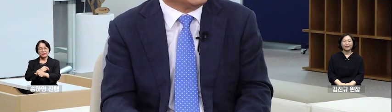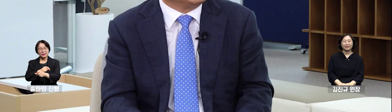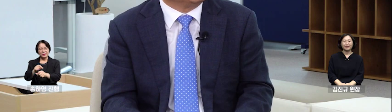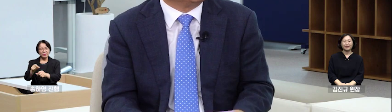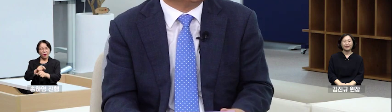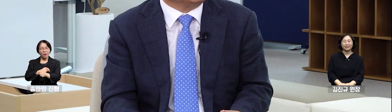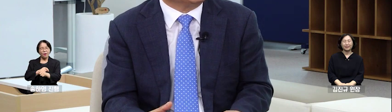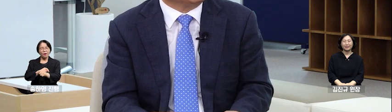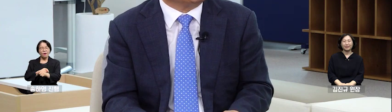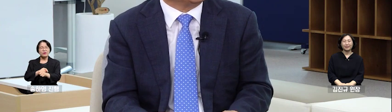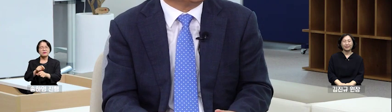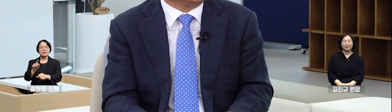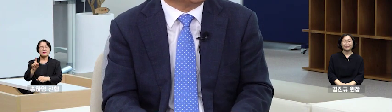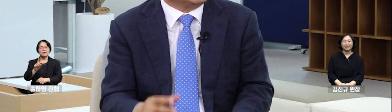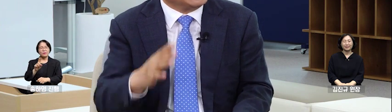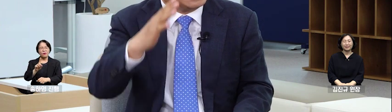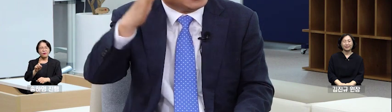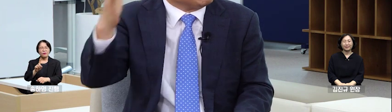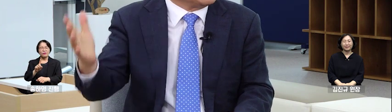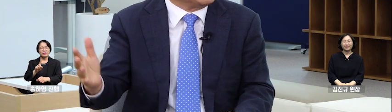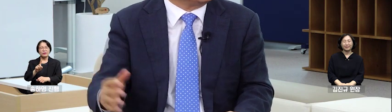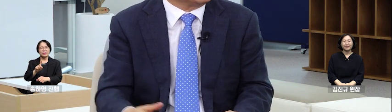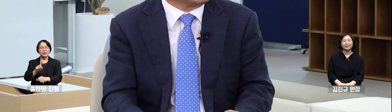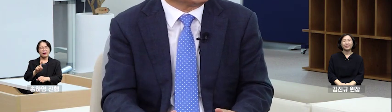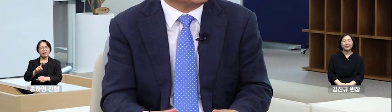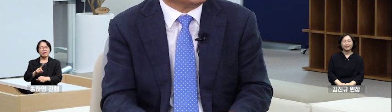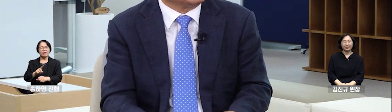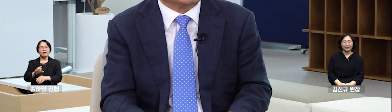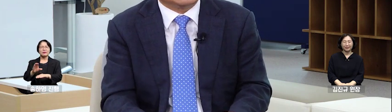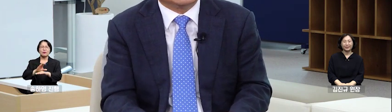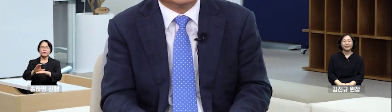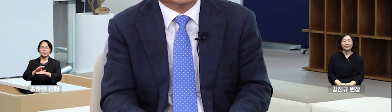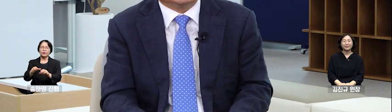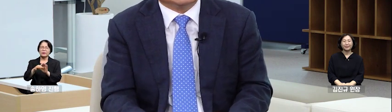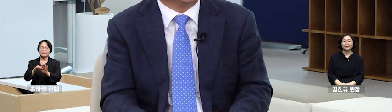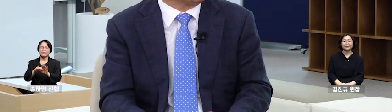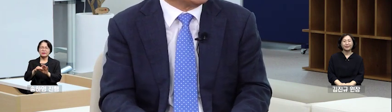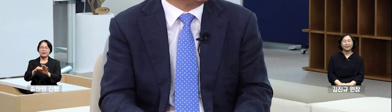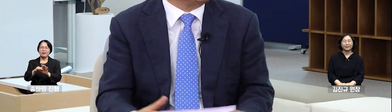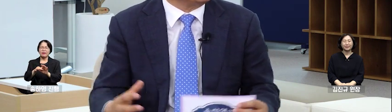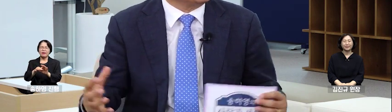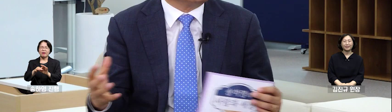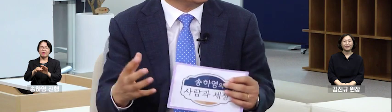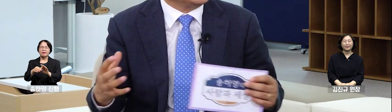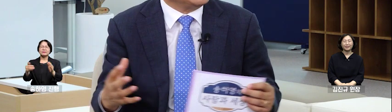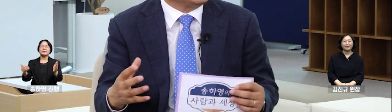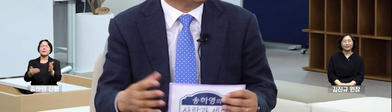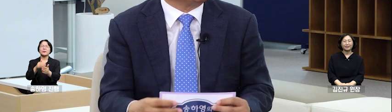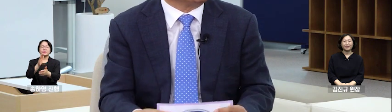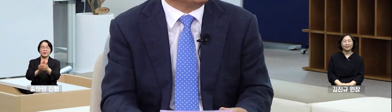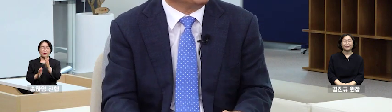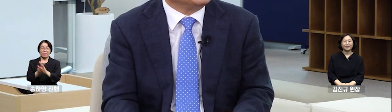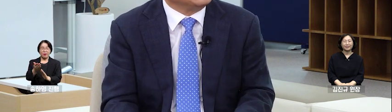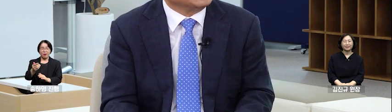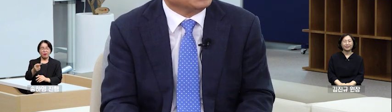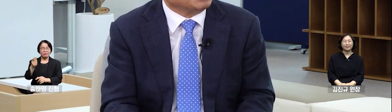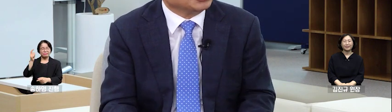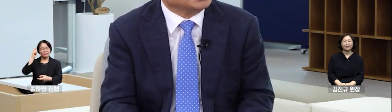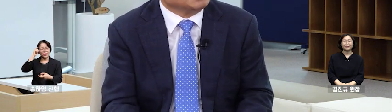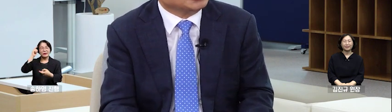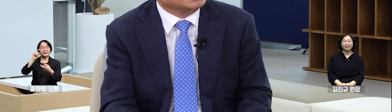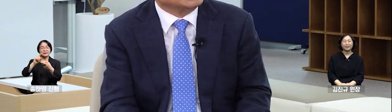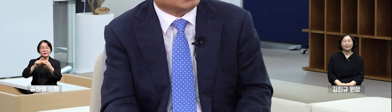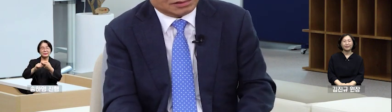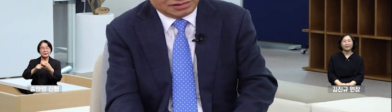에 뭐 뭐 하고 나는 생각 들었습니다 이런 게 관심이 있는 젊은이들이 대전으로 이렇게